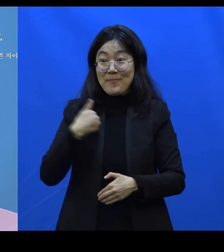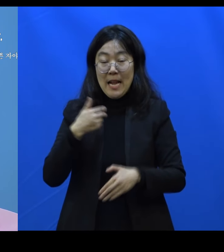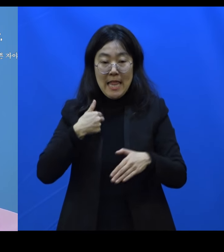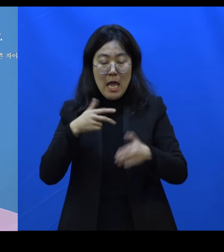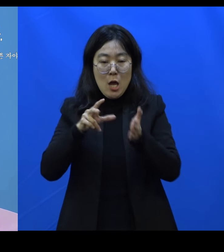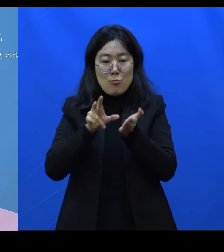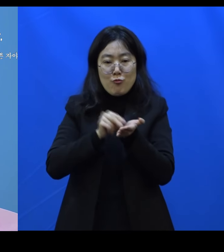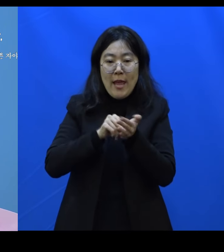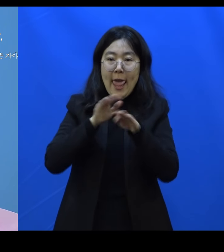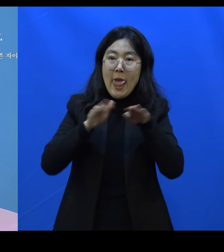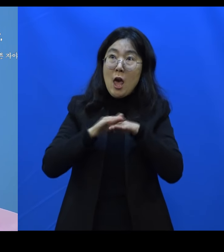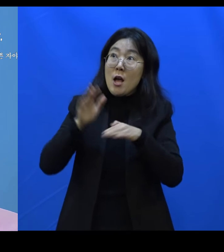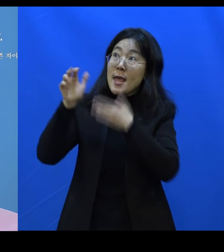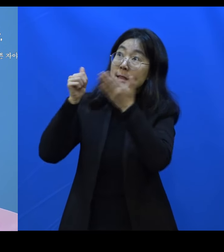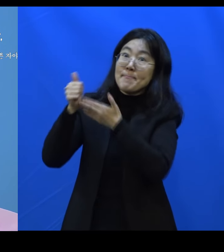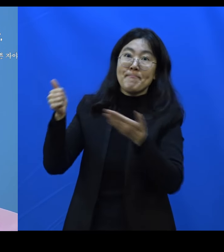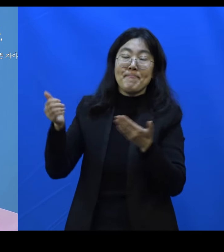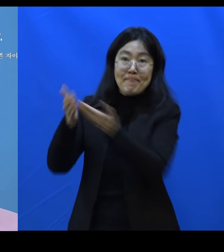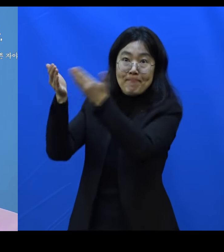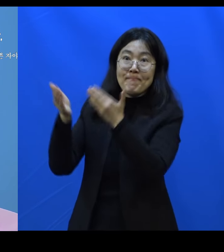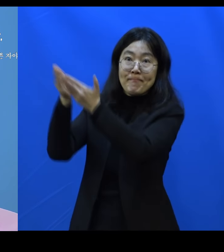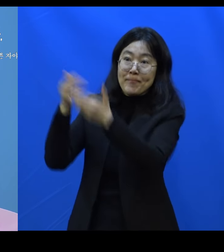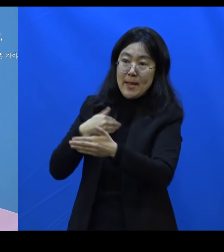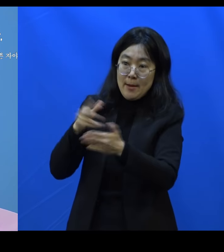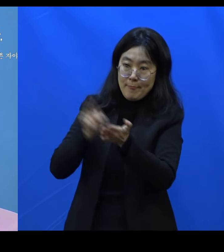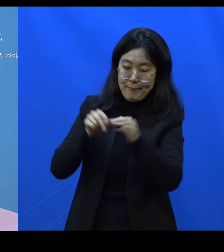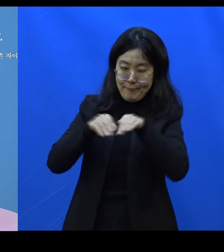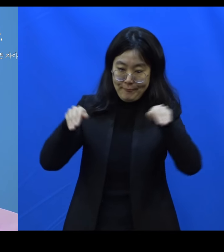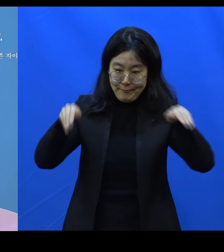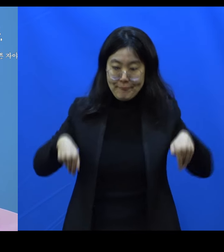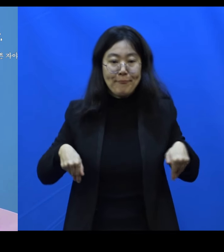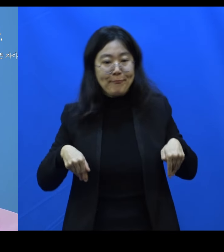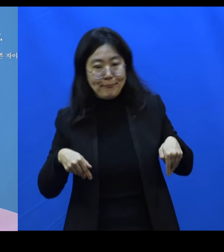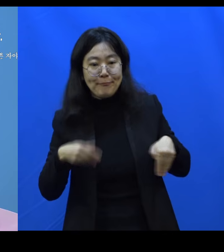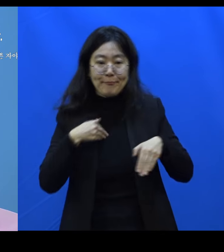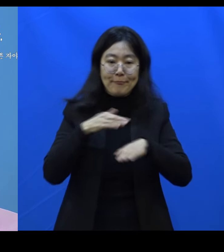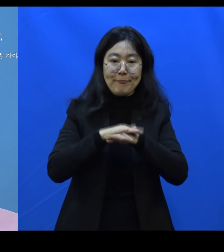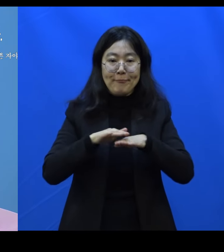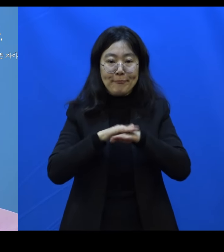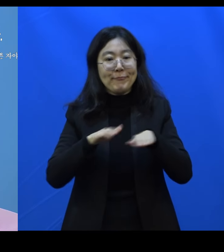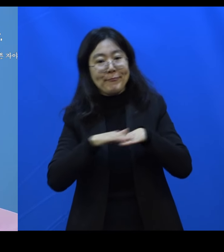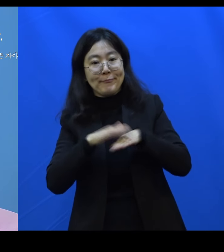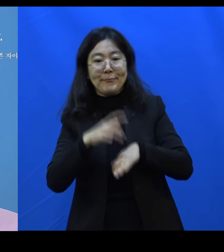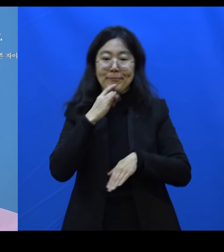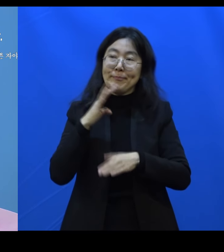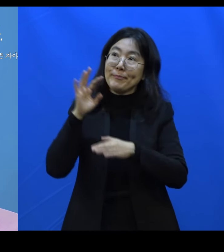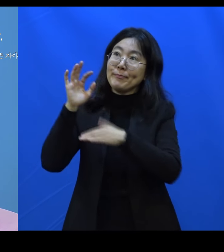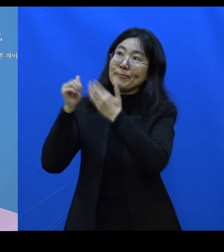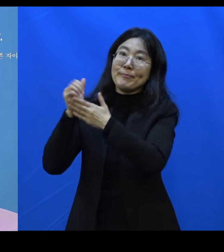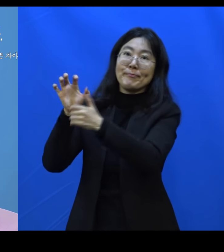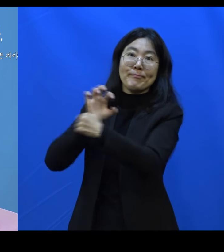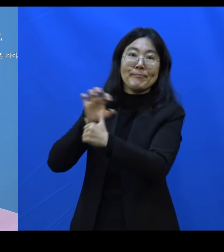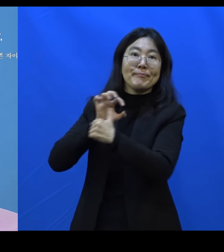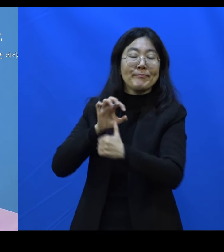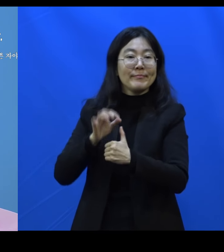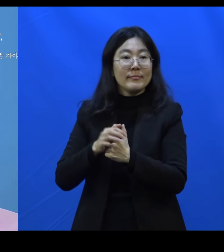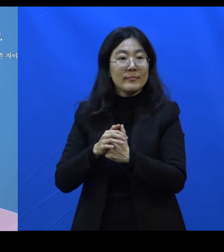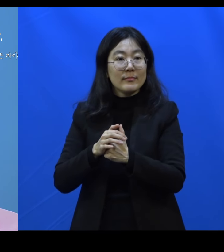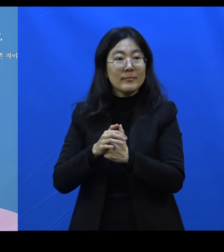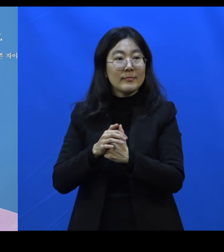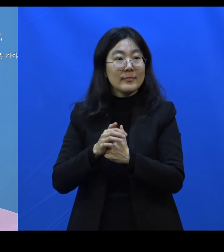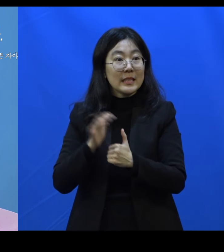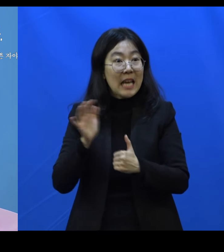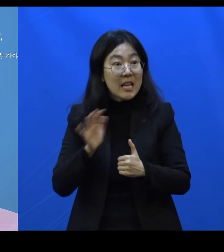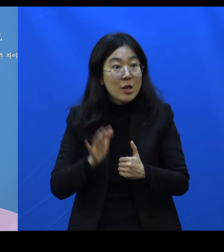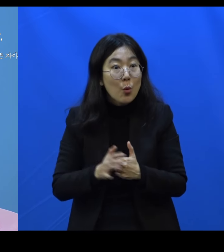돼요. 우리는 자칫하면 자신이 스스로 자기를 가두어 놓을 때가 있어요. 그것을 자기 감금이라고 할 수